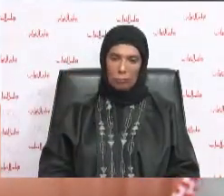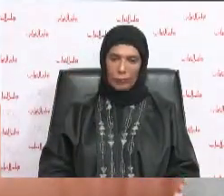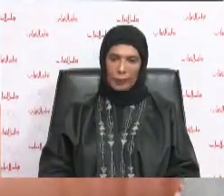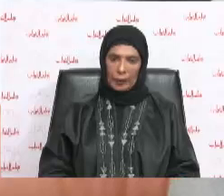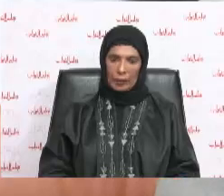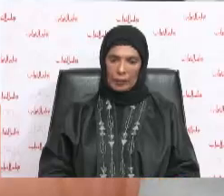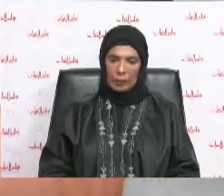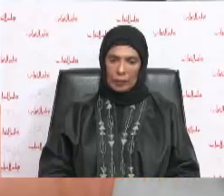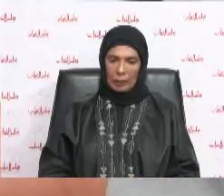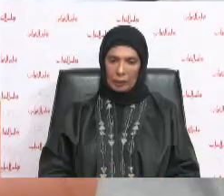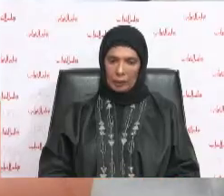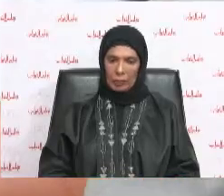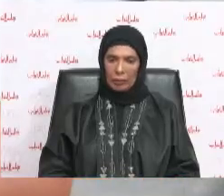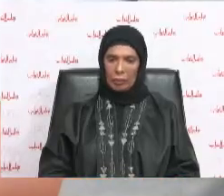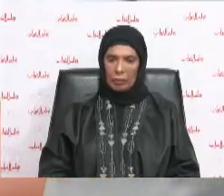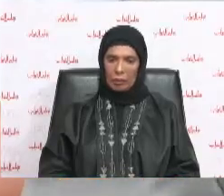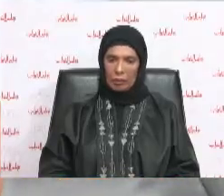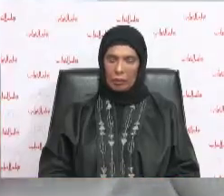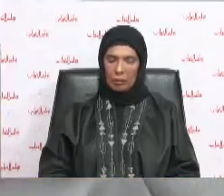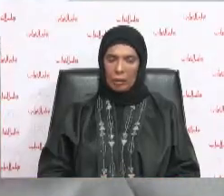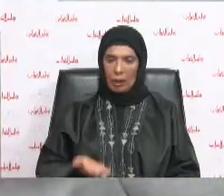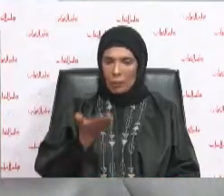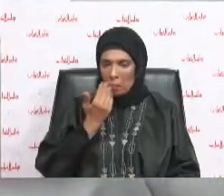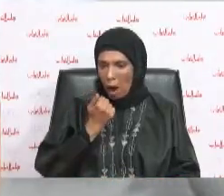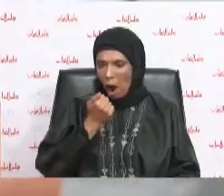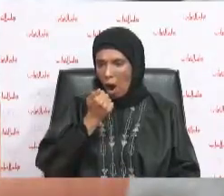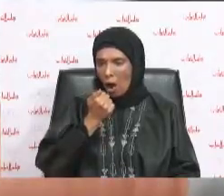العناد في أي شيء يفقد الدولة كثير من